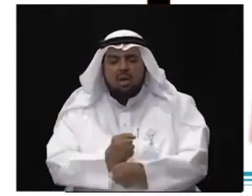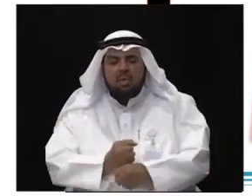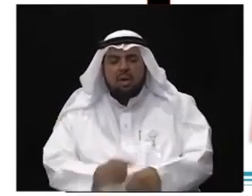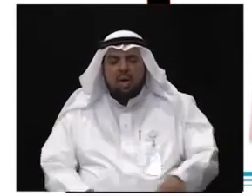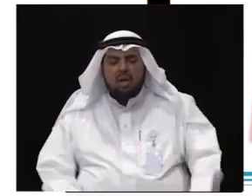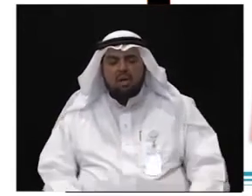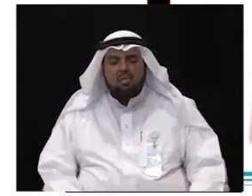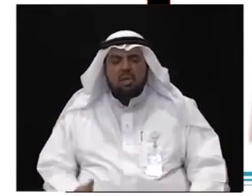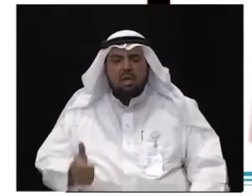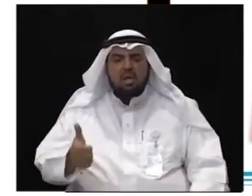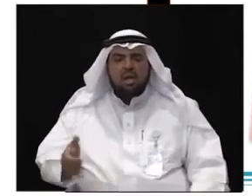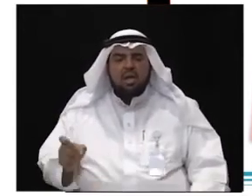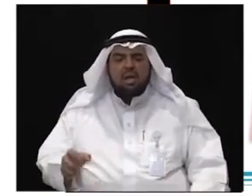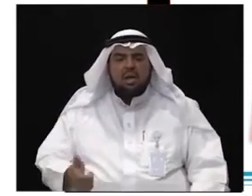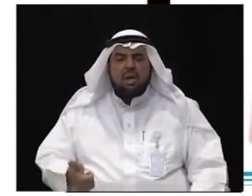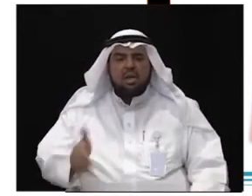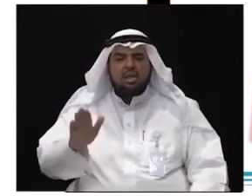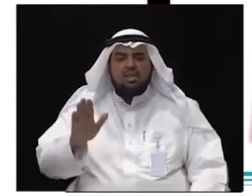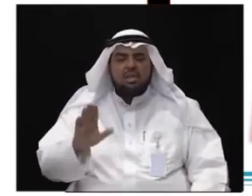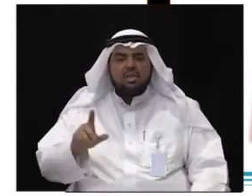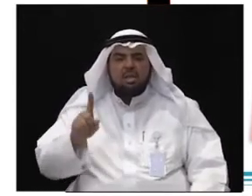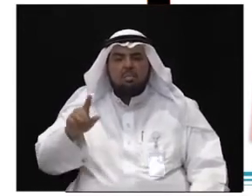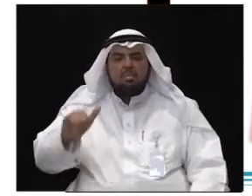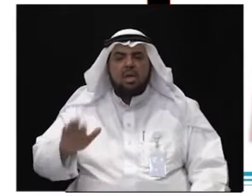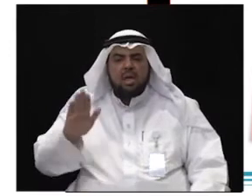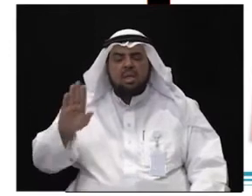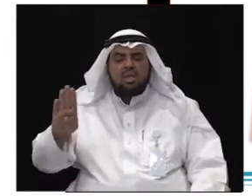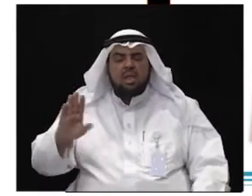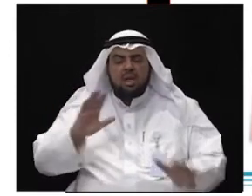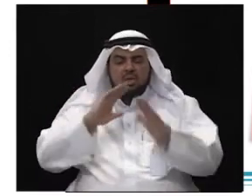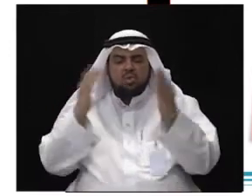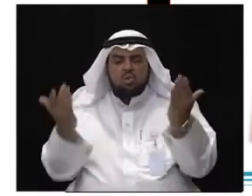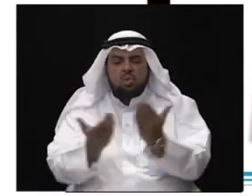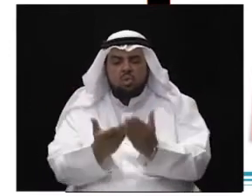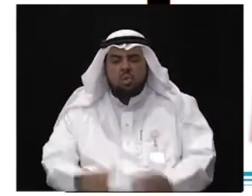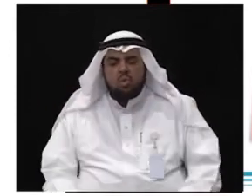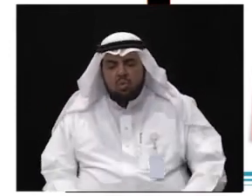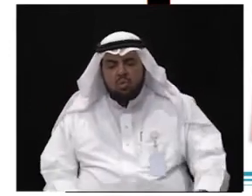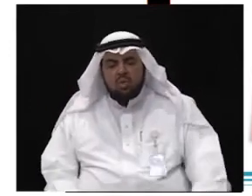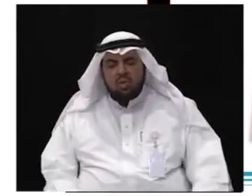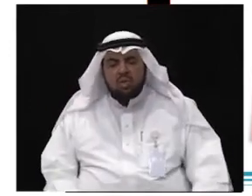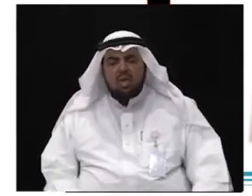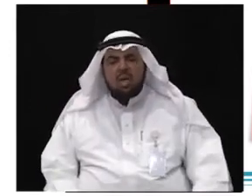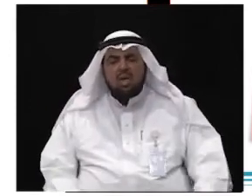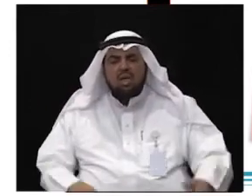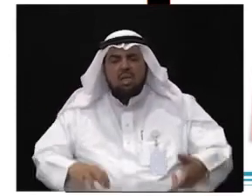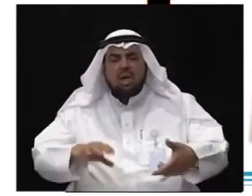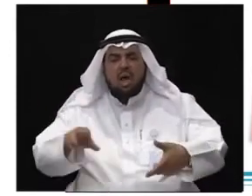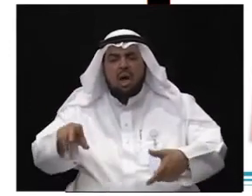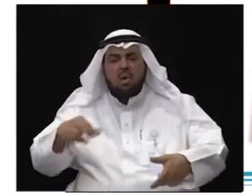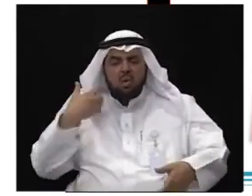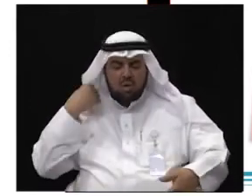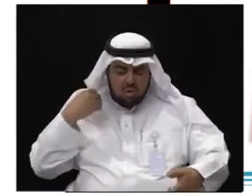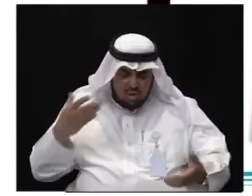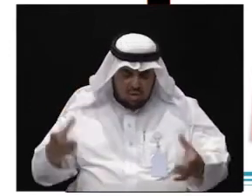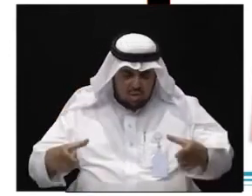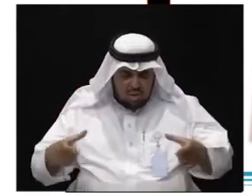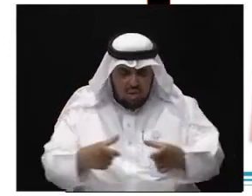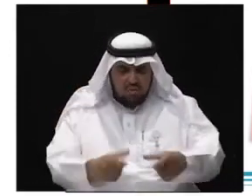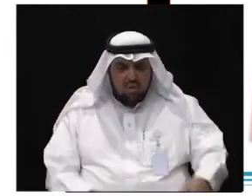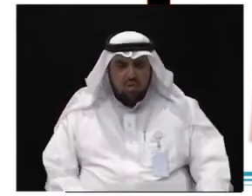برنامج NS Basic App Studio. اتفق الشقيقان على تصميم تطبيق للأجهزة